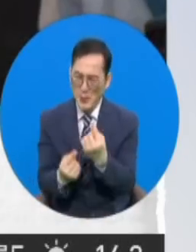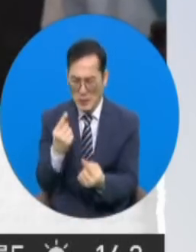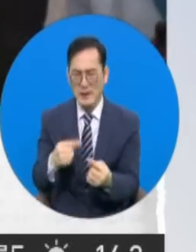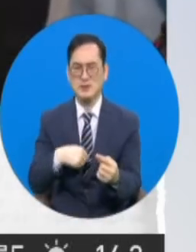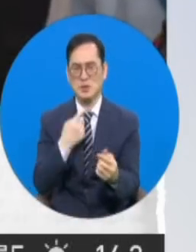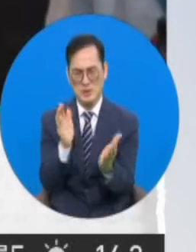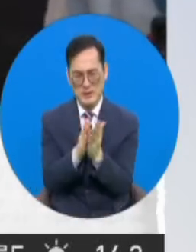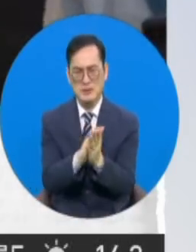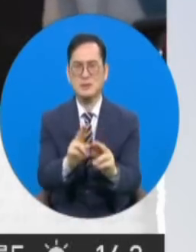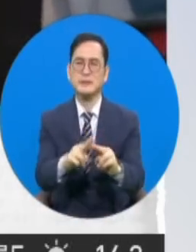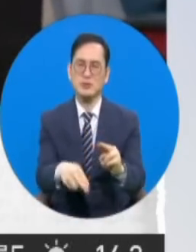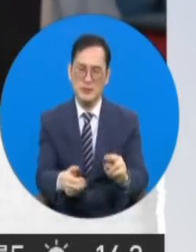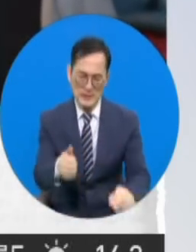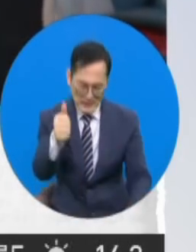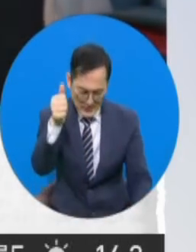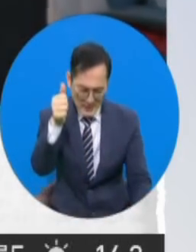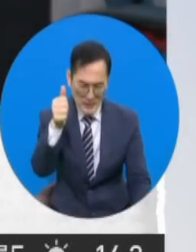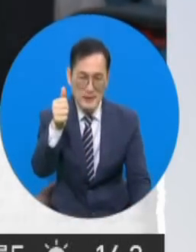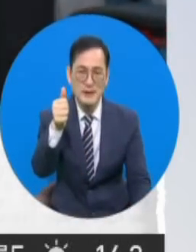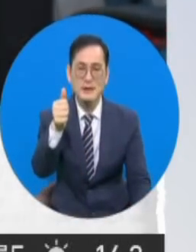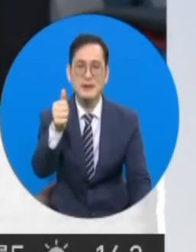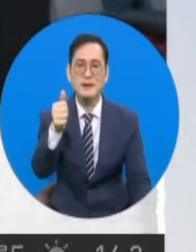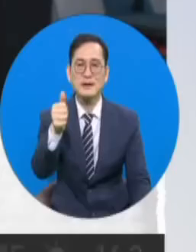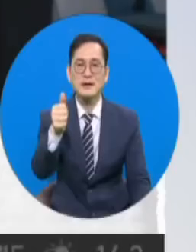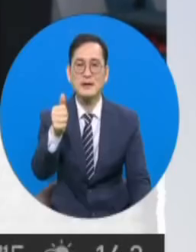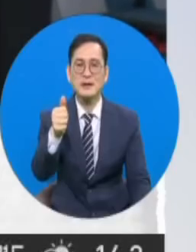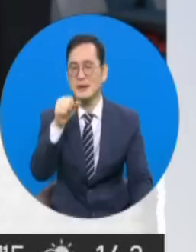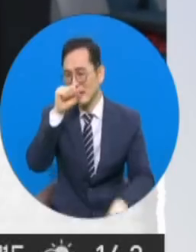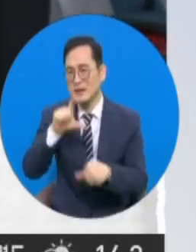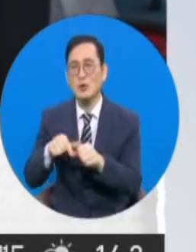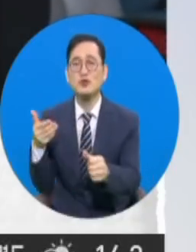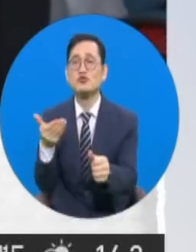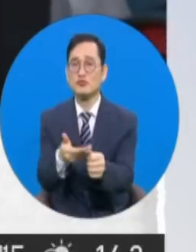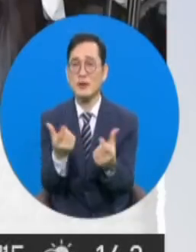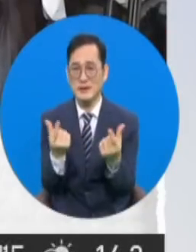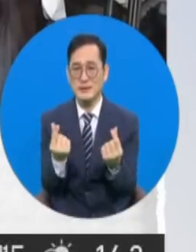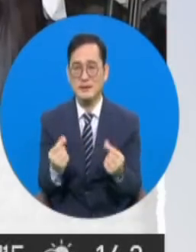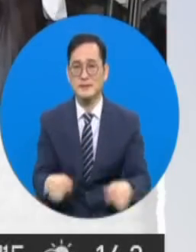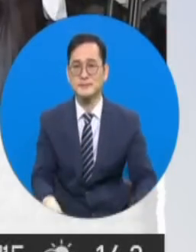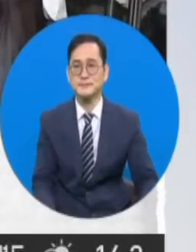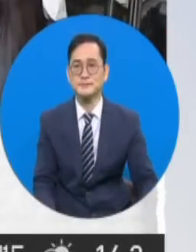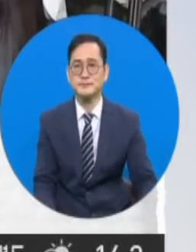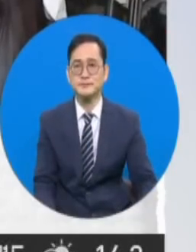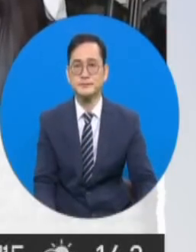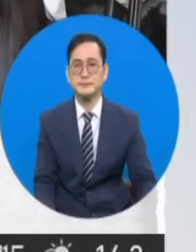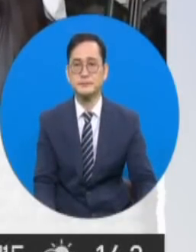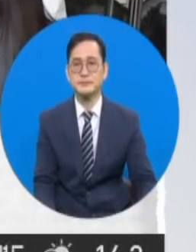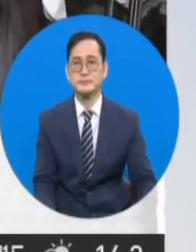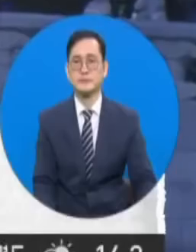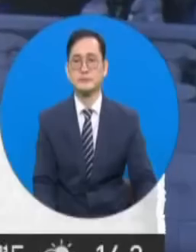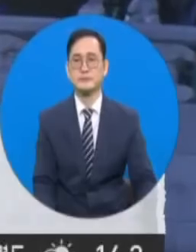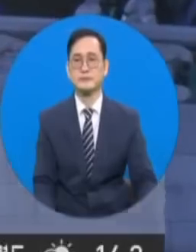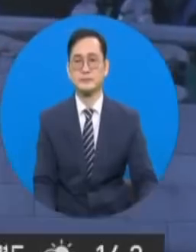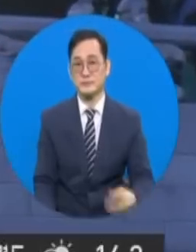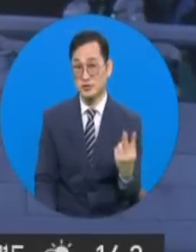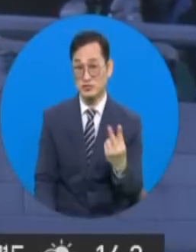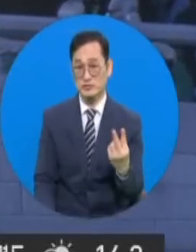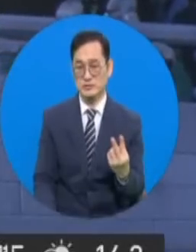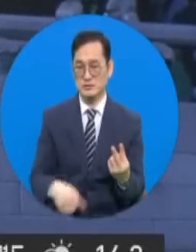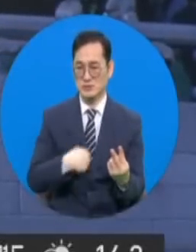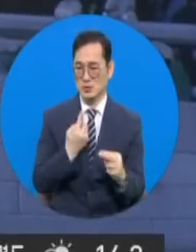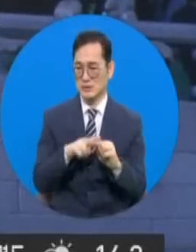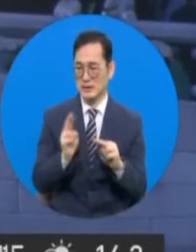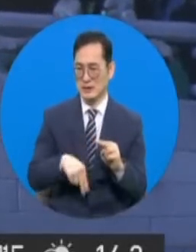있었던만큼 아마 저렇게 좀 명예로운 퇴진의 길을 열어줬다 저는 이렇게도 생각을 하고 있습니다 자진사태를 거부하는듯한